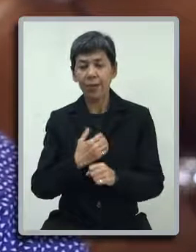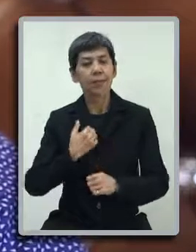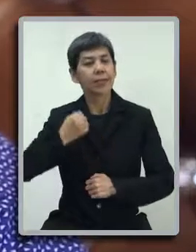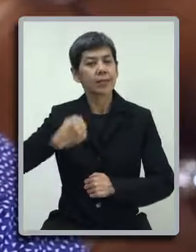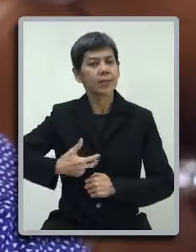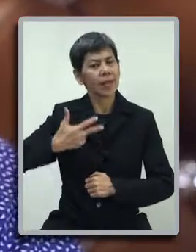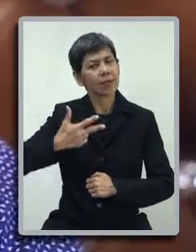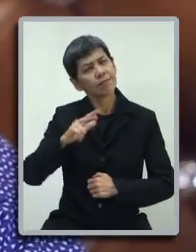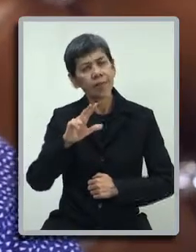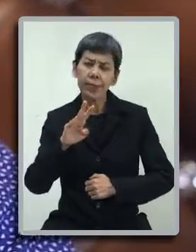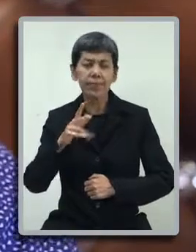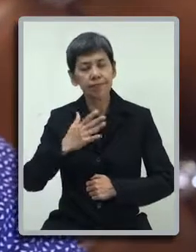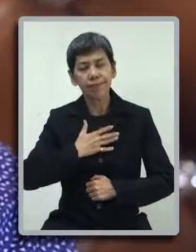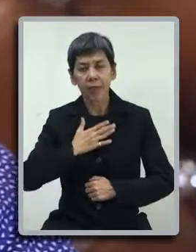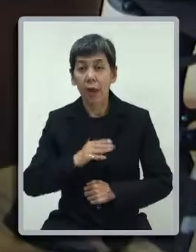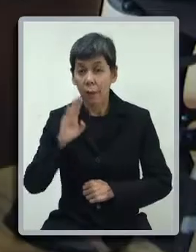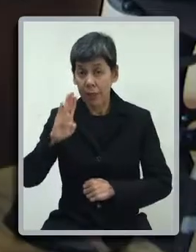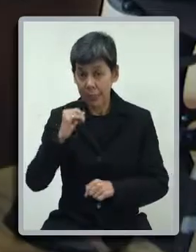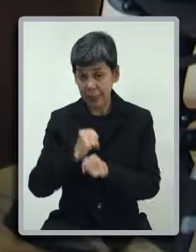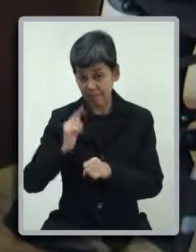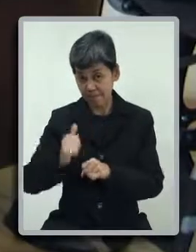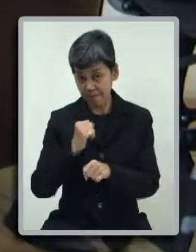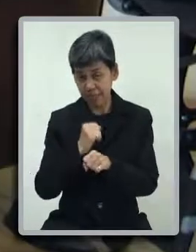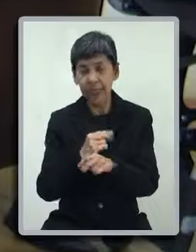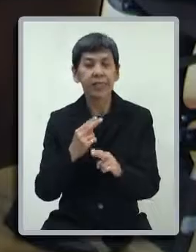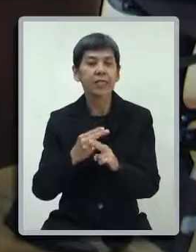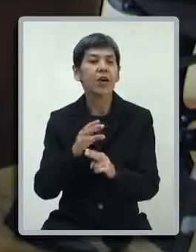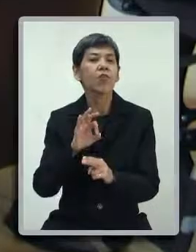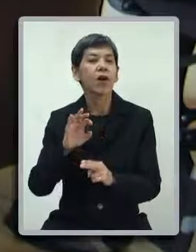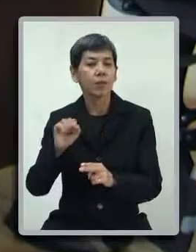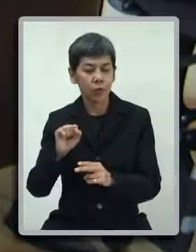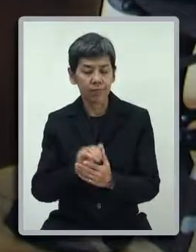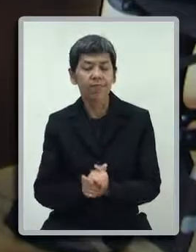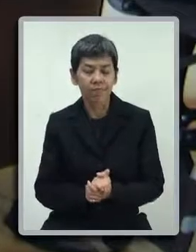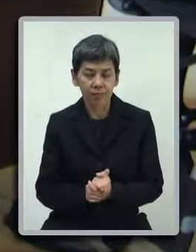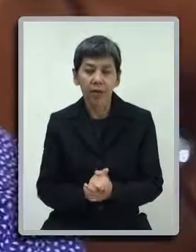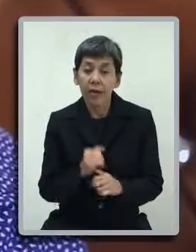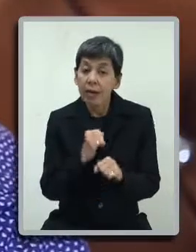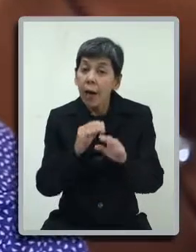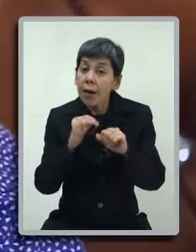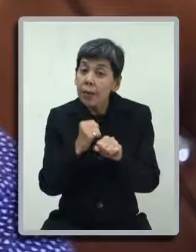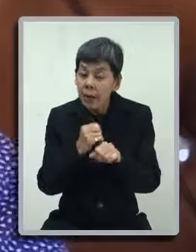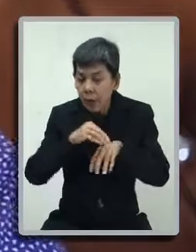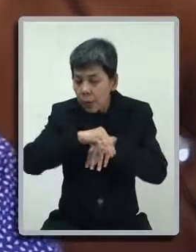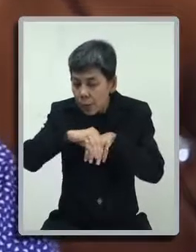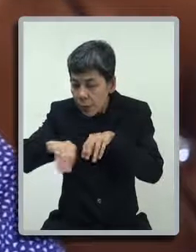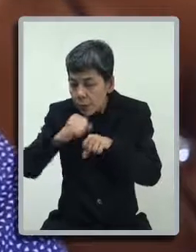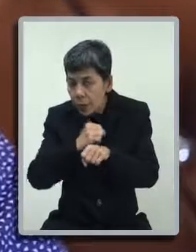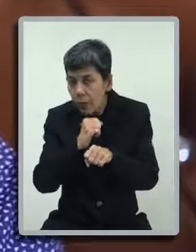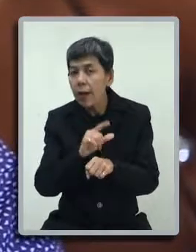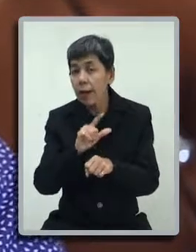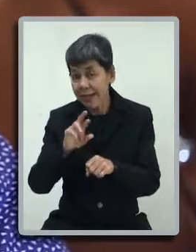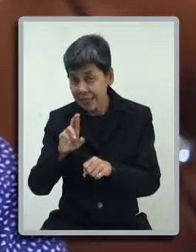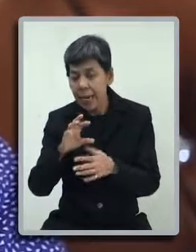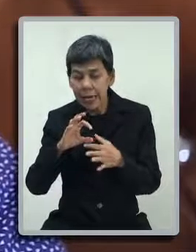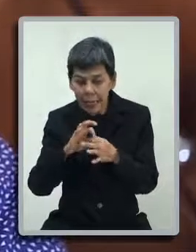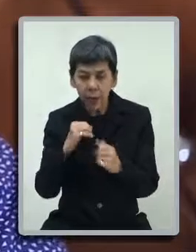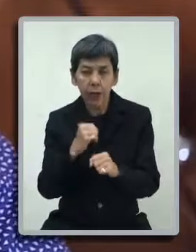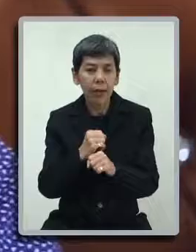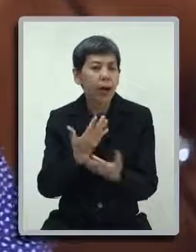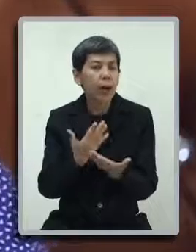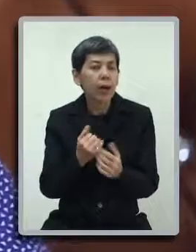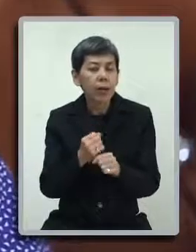ำอยู่ 3-4 อย่างนะครับบริษัทแม่ของเราเนี่ยชื่อบริษัทฟาร์มสุขประเทศไทยในรูปก็จะมีบริษัทเลอริสที่ทำเรื่